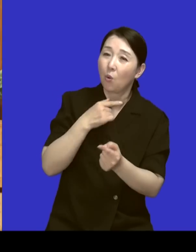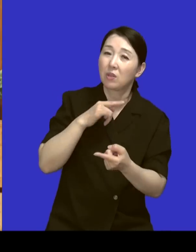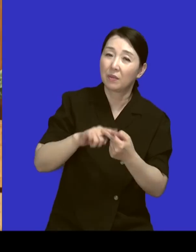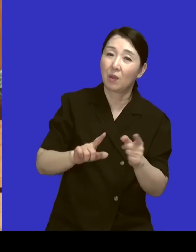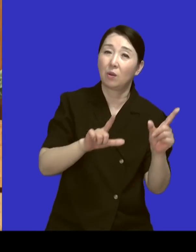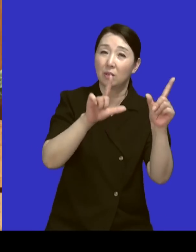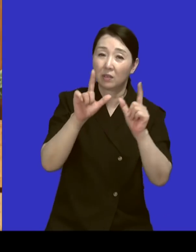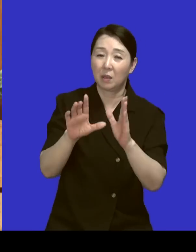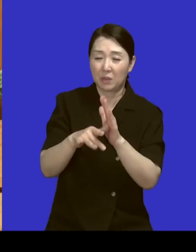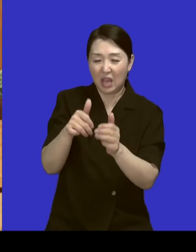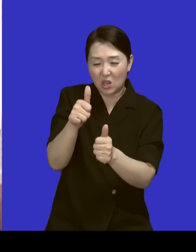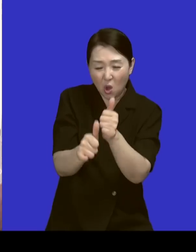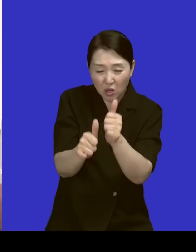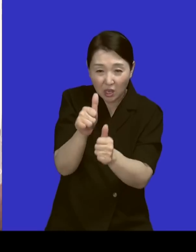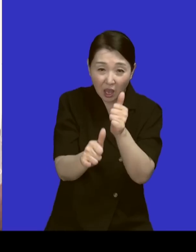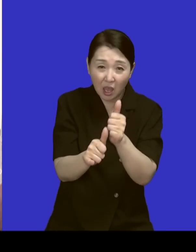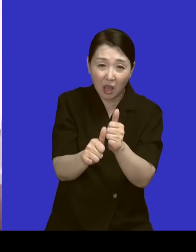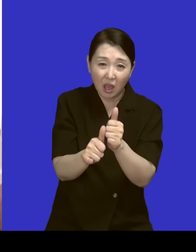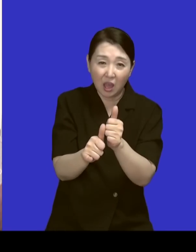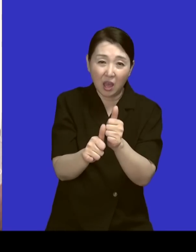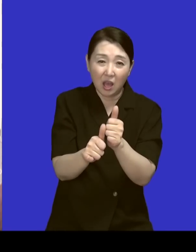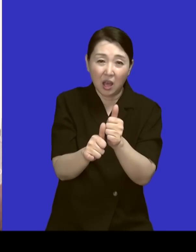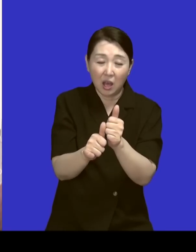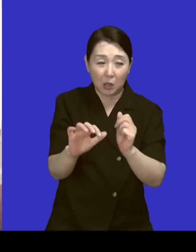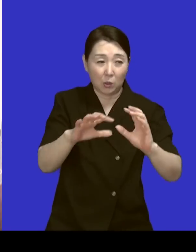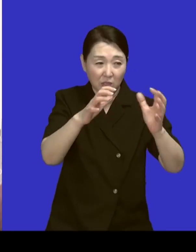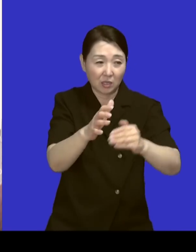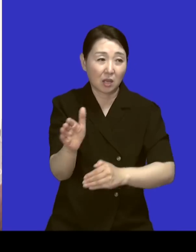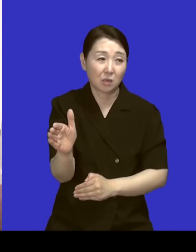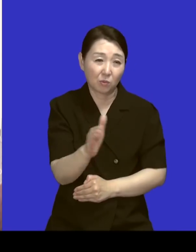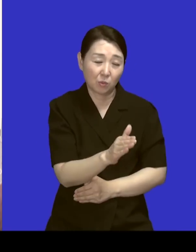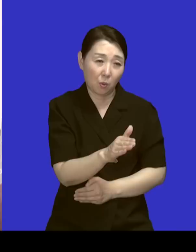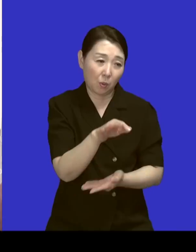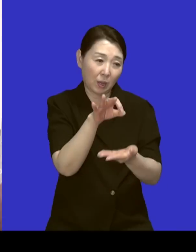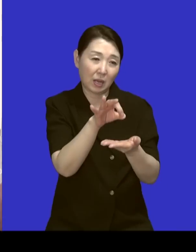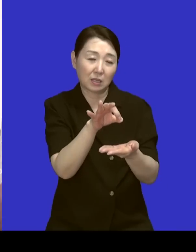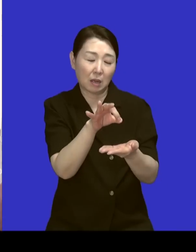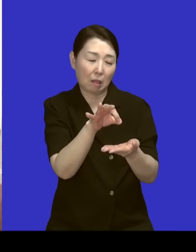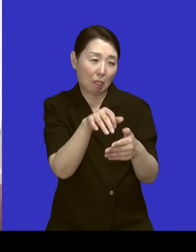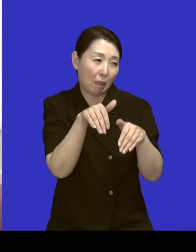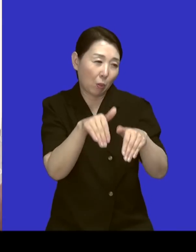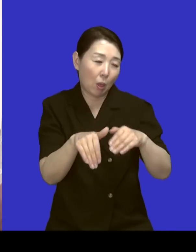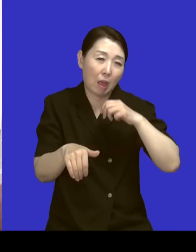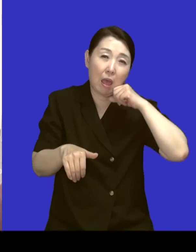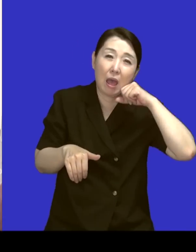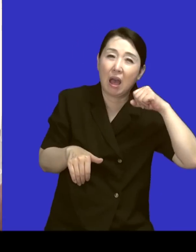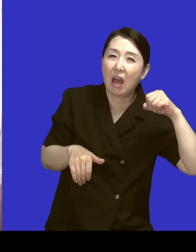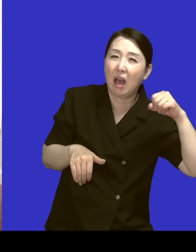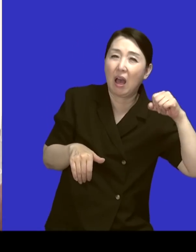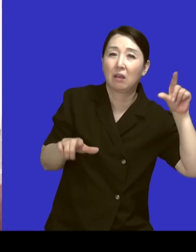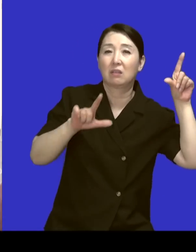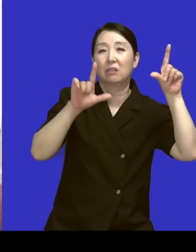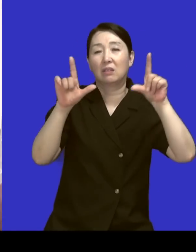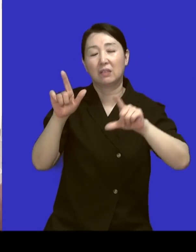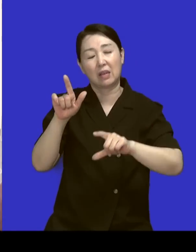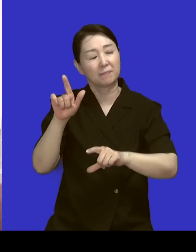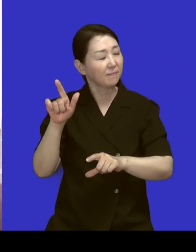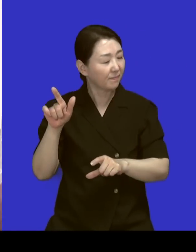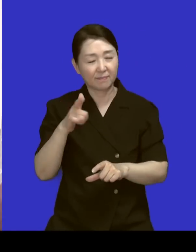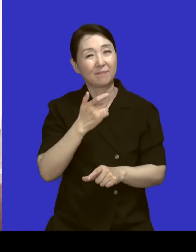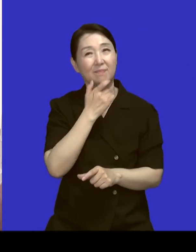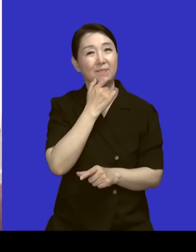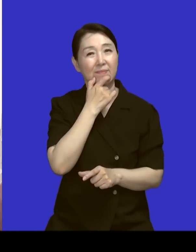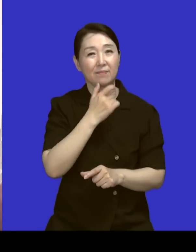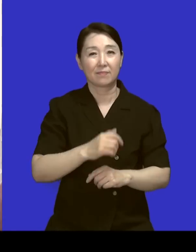살면서 경쟁하고 이렇게 막 세상으로부터 가치관에 노예가 돼가지고 그런 삶은 다시는 저는 살고 싶지